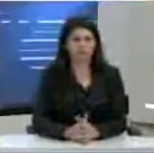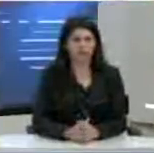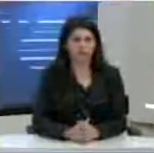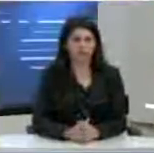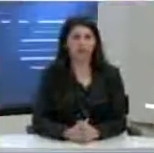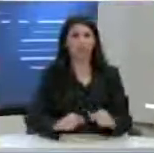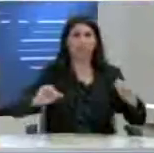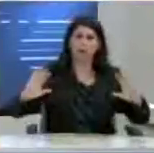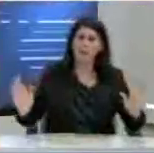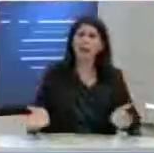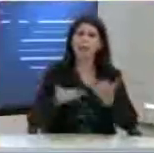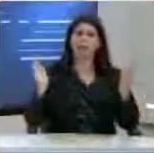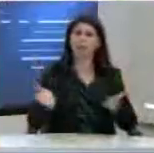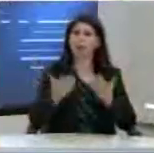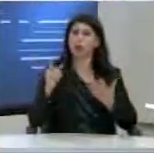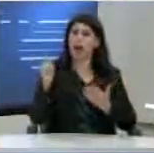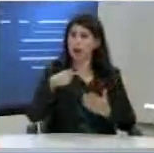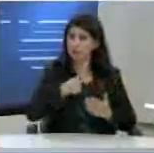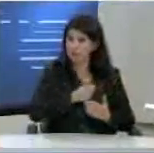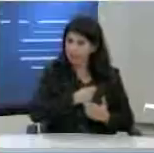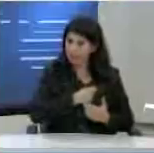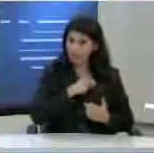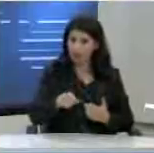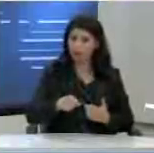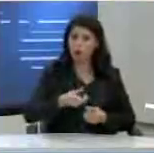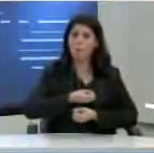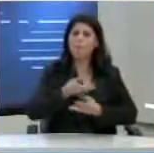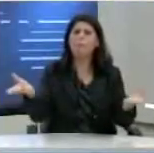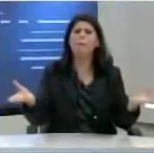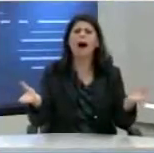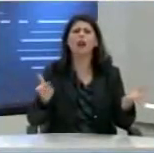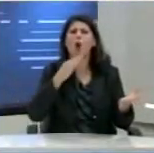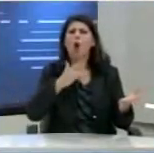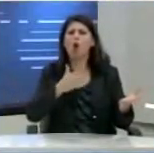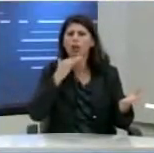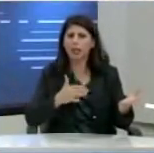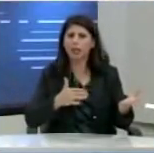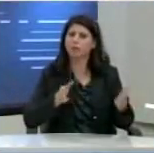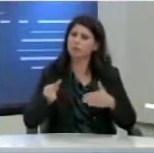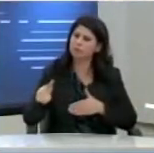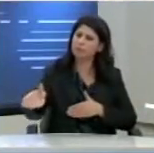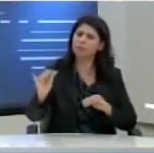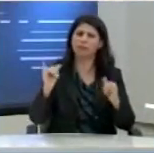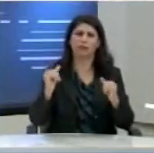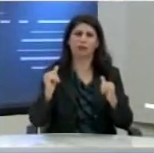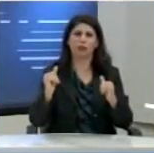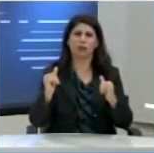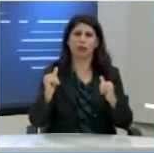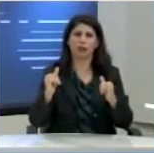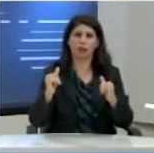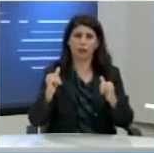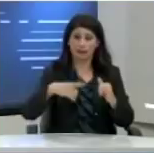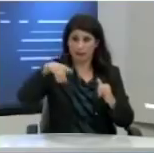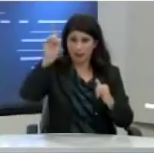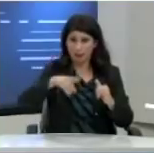Αλλά εν πάση περιπτώσει, αν θεωρείτε ότι είναι παροχολογία, πηγαίνετε μια βόλτα τις μέρες που θα εισπράττουν στα ATM